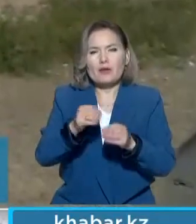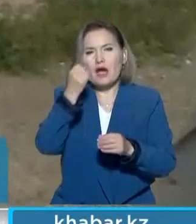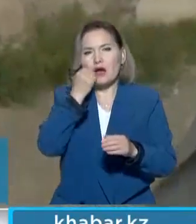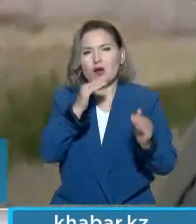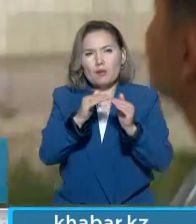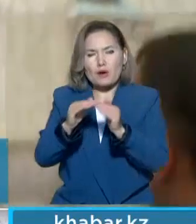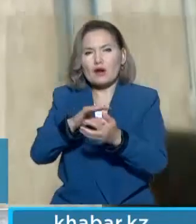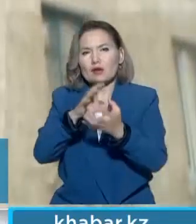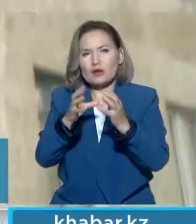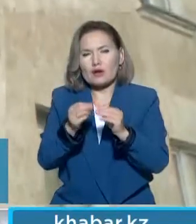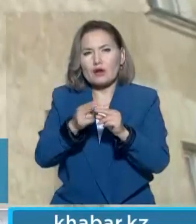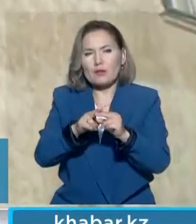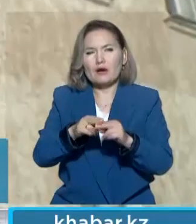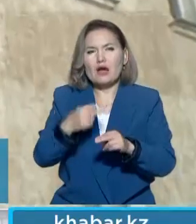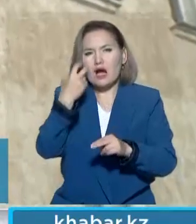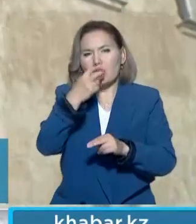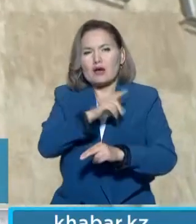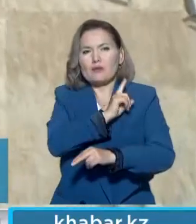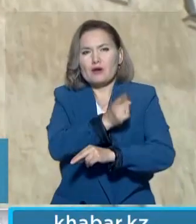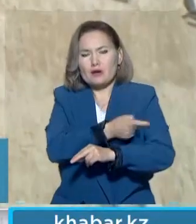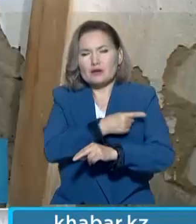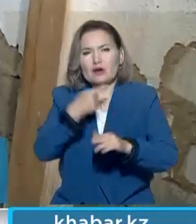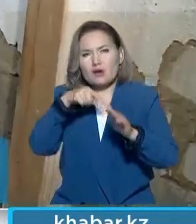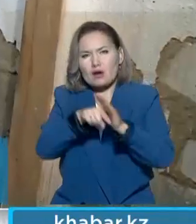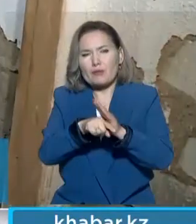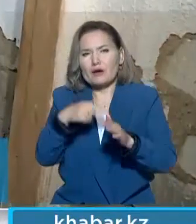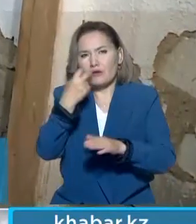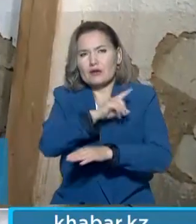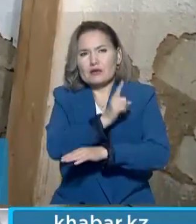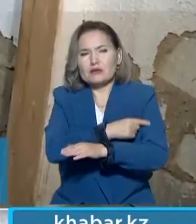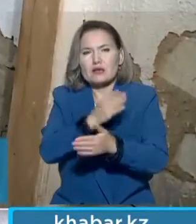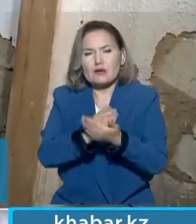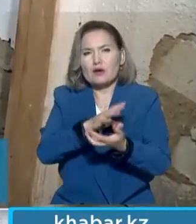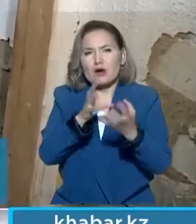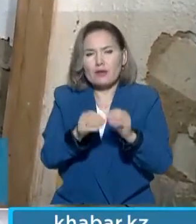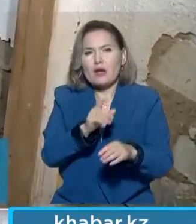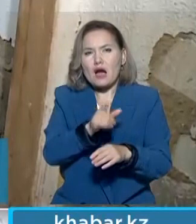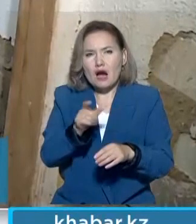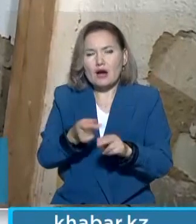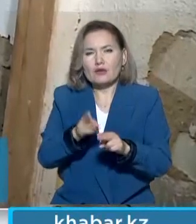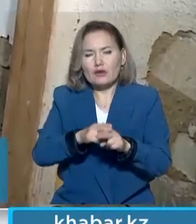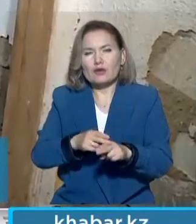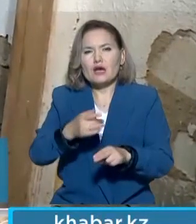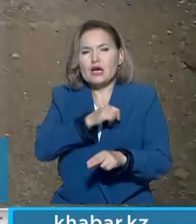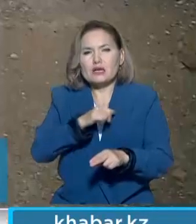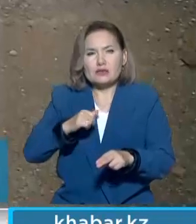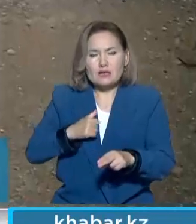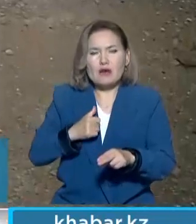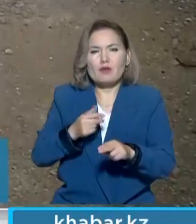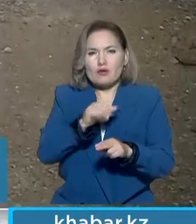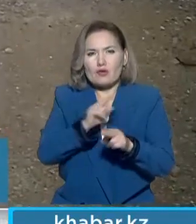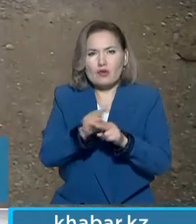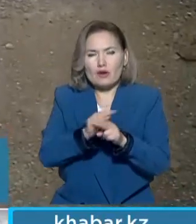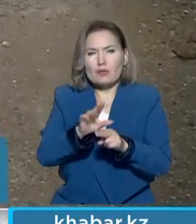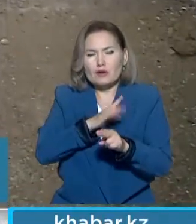ескірген. Кейбіріндегі қолқан қабатын сасық істен жер төлесіне кіру мүмкін емес. Соған қарамастан тұрғындар оны жамап, жасқап, паналап келеді.